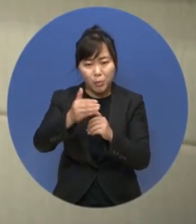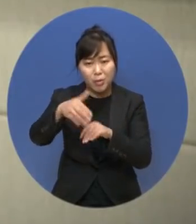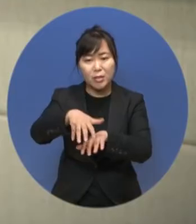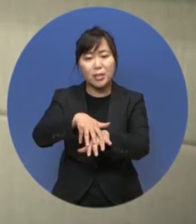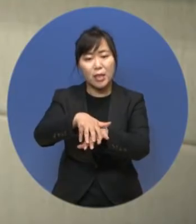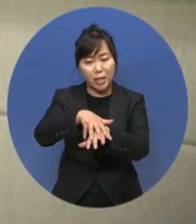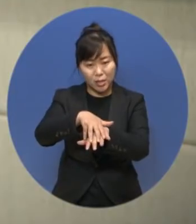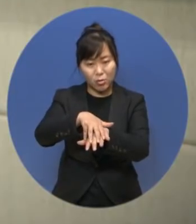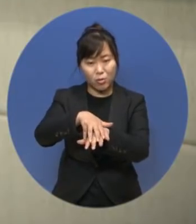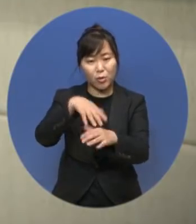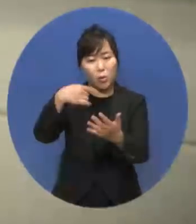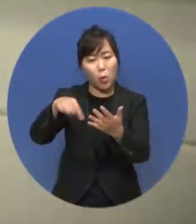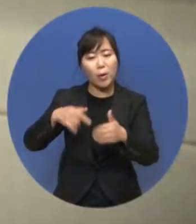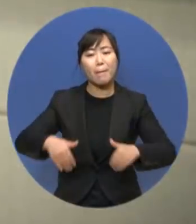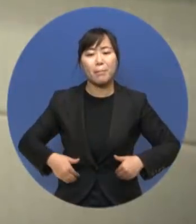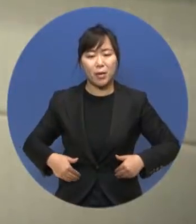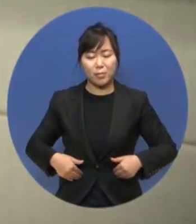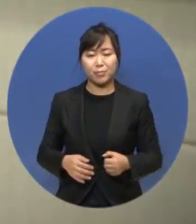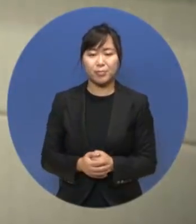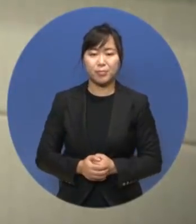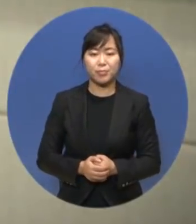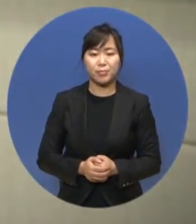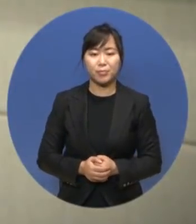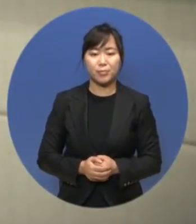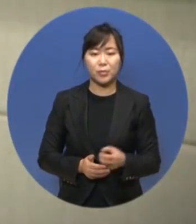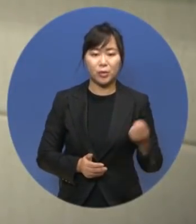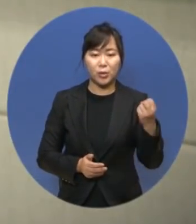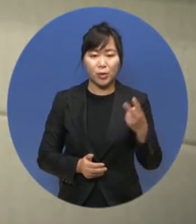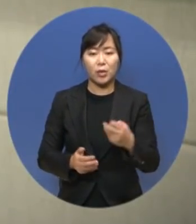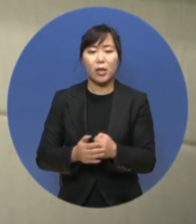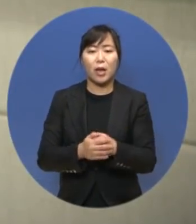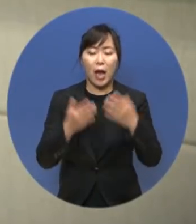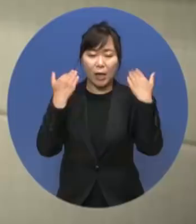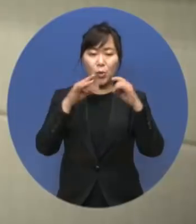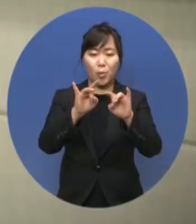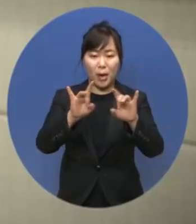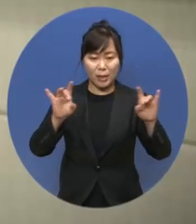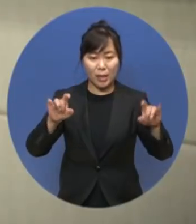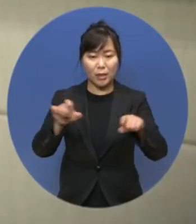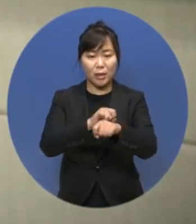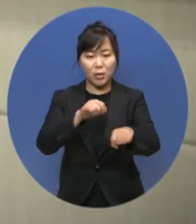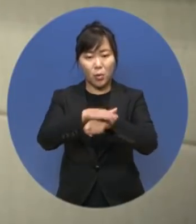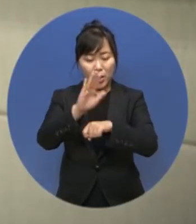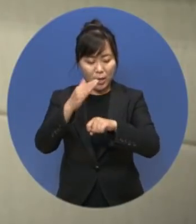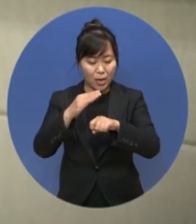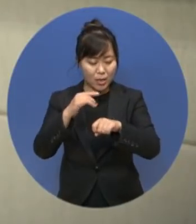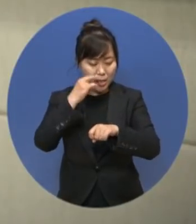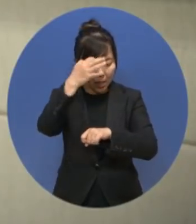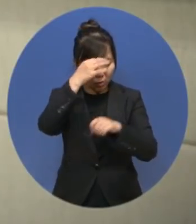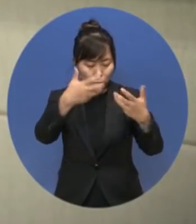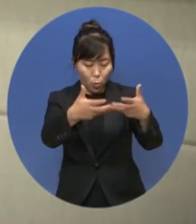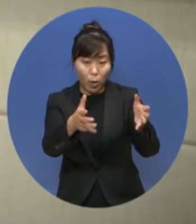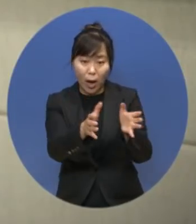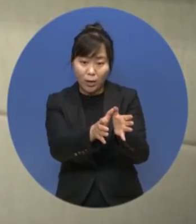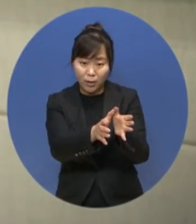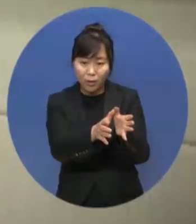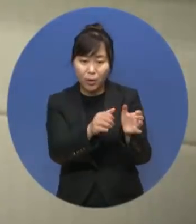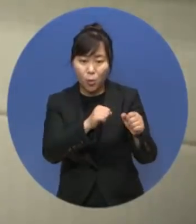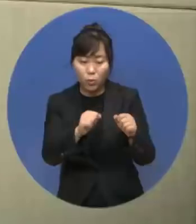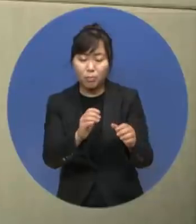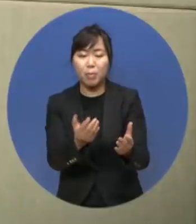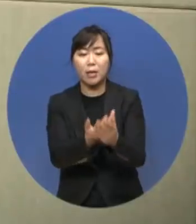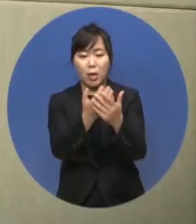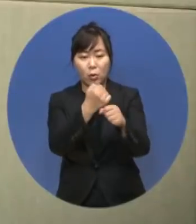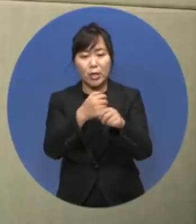수 있는 교육과정 운영이 필요합니다. 그리고 학교마다 특화된 예술 동아리를 활성화하고 장애